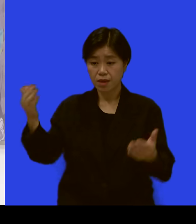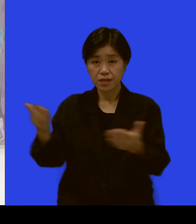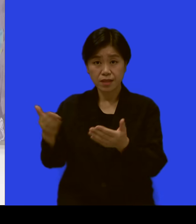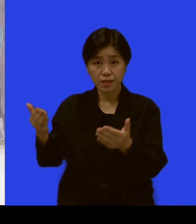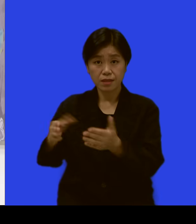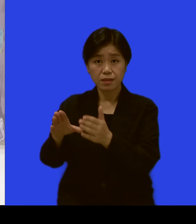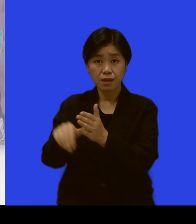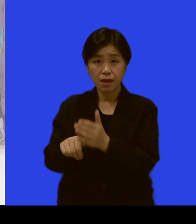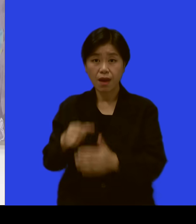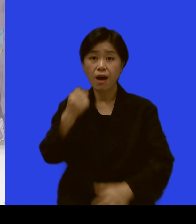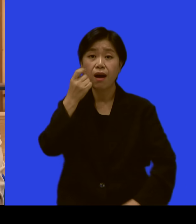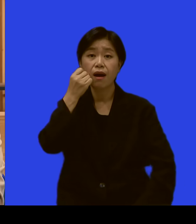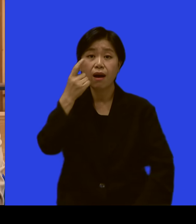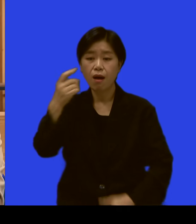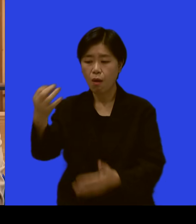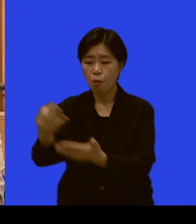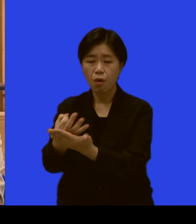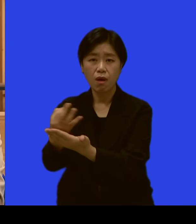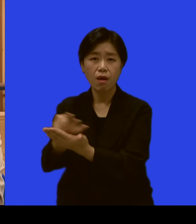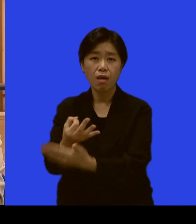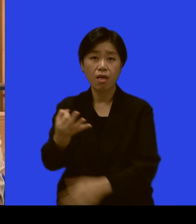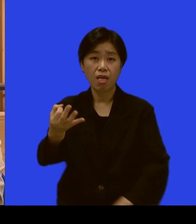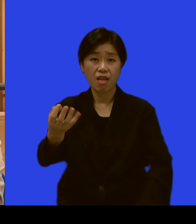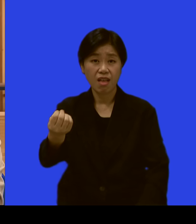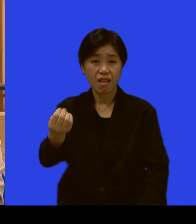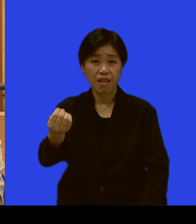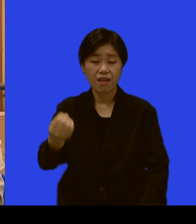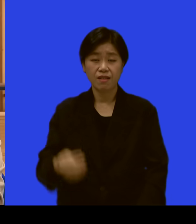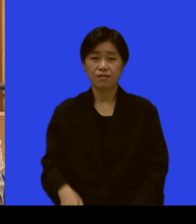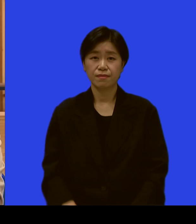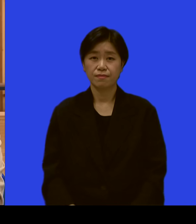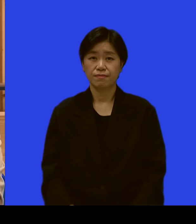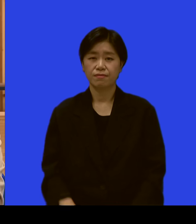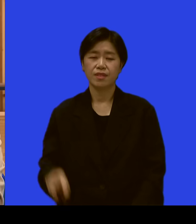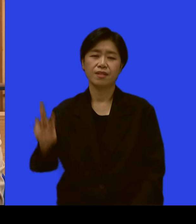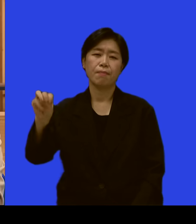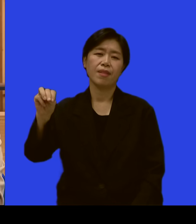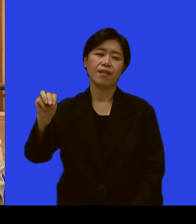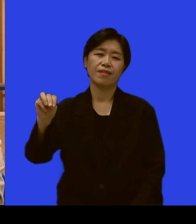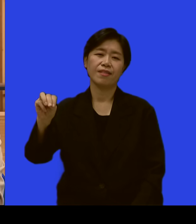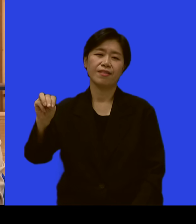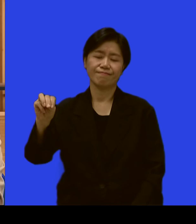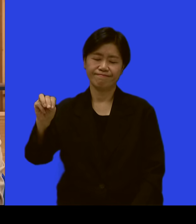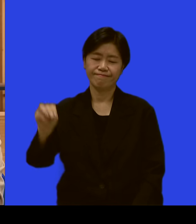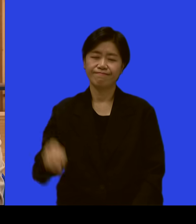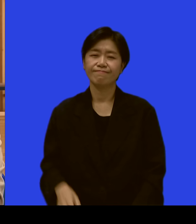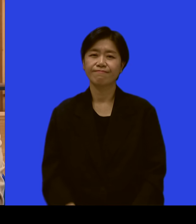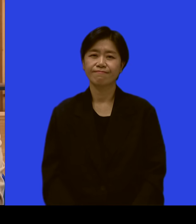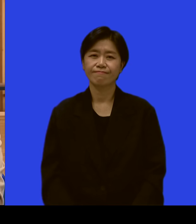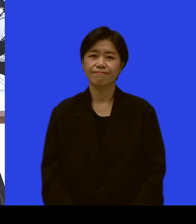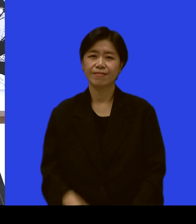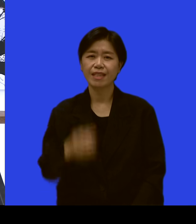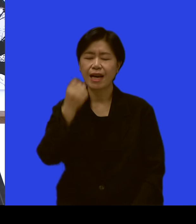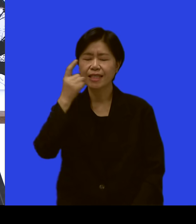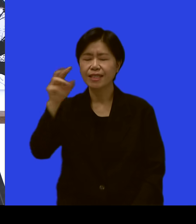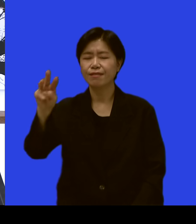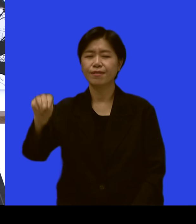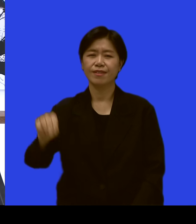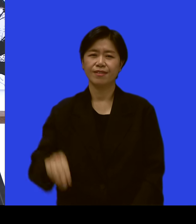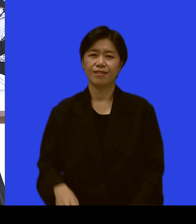때 월급, 그러니까 월 사례비, 네네네. 이제 사례비가 3만 원이셨다고 하더라고요. 예, 한 달에 예, 3만 원.